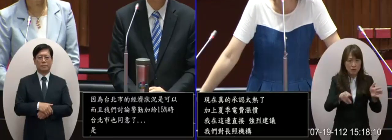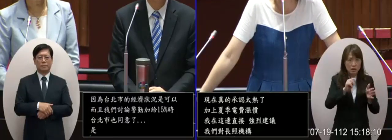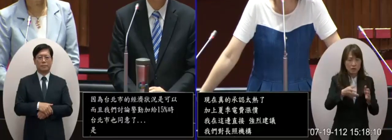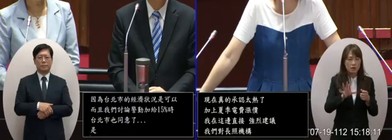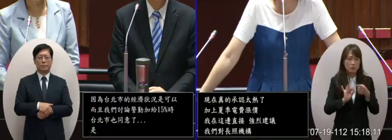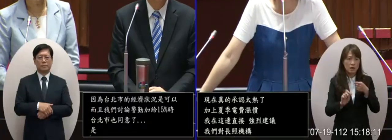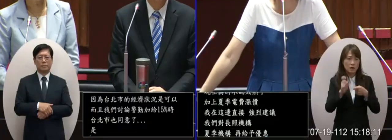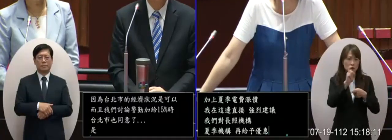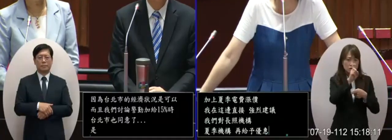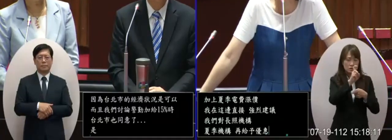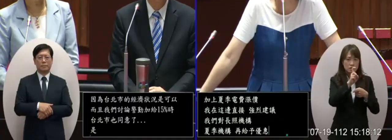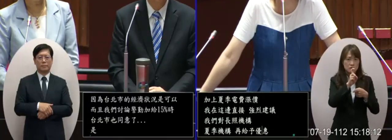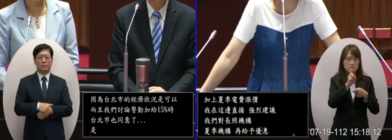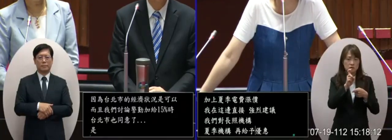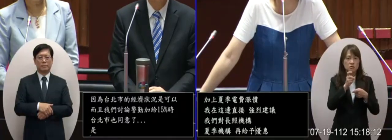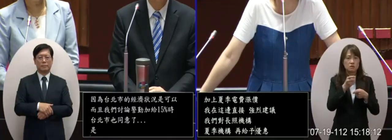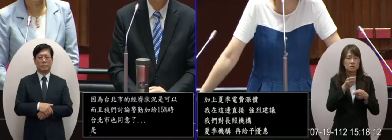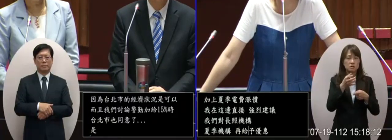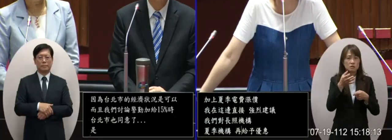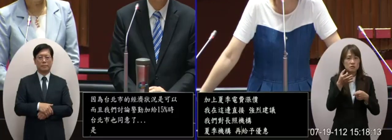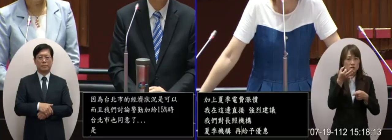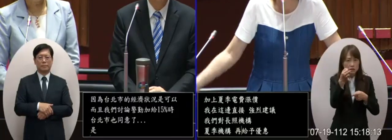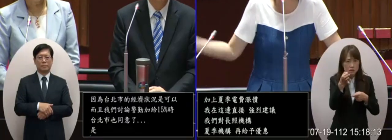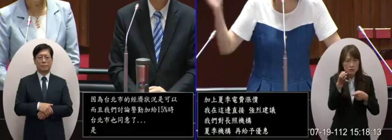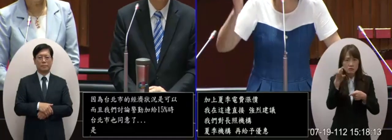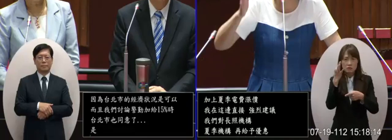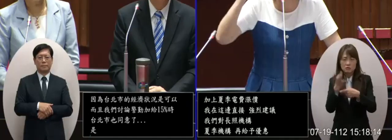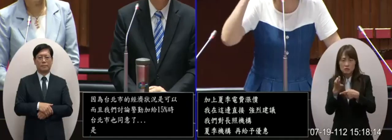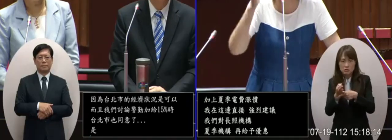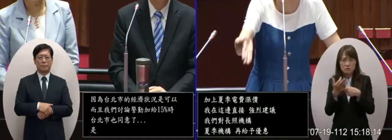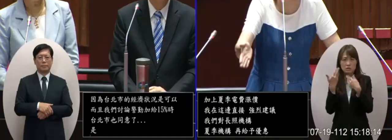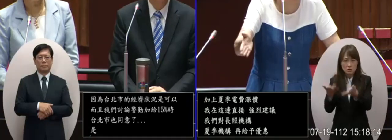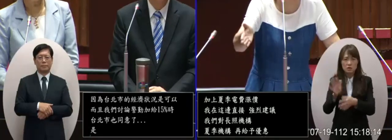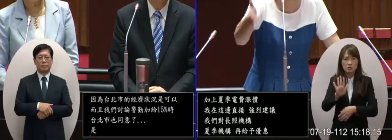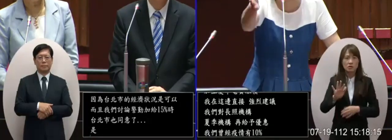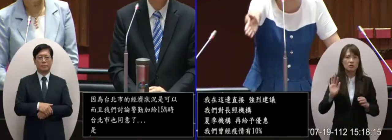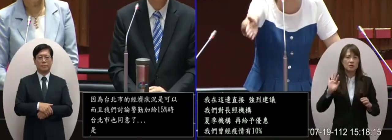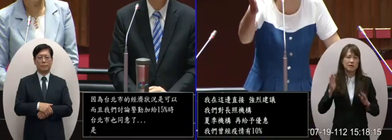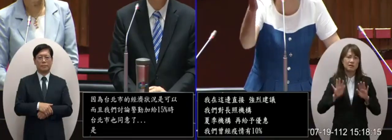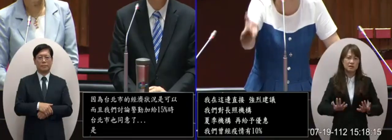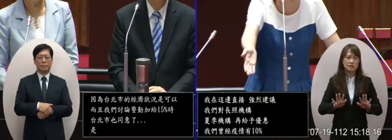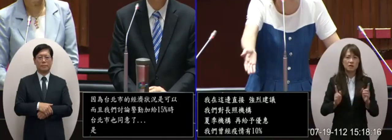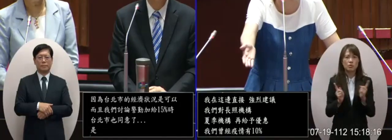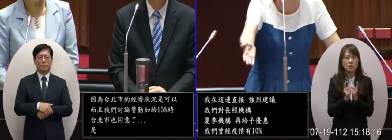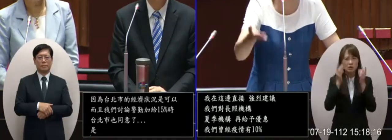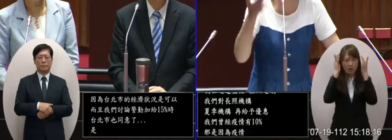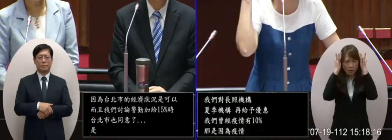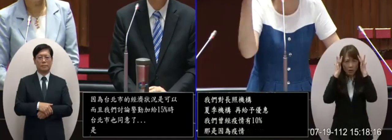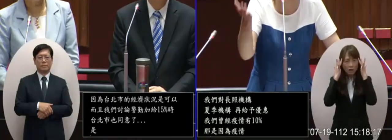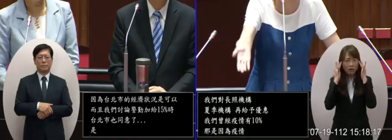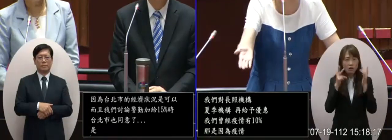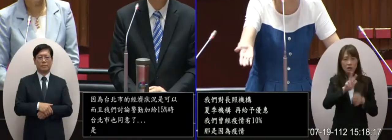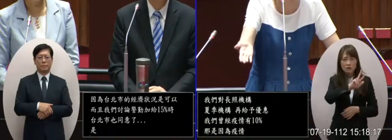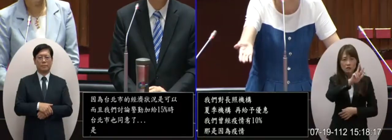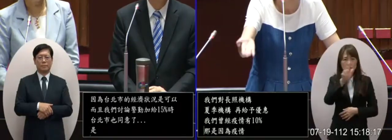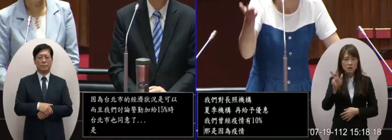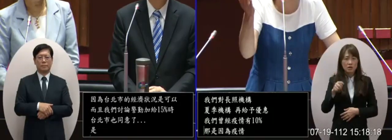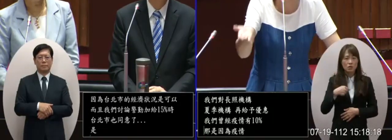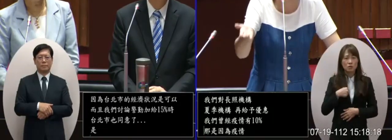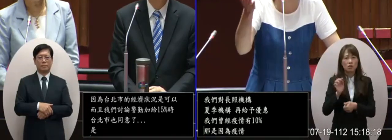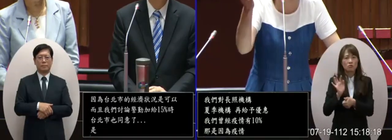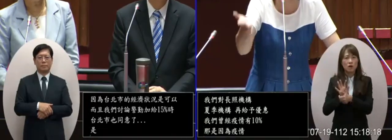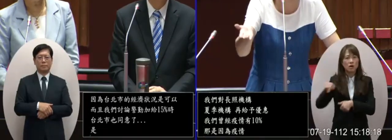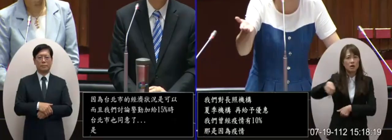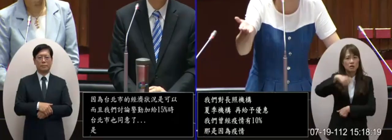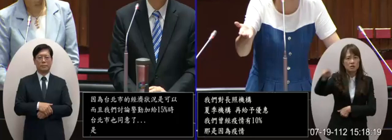候，夏季对于长照机构可不可以去考虑，我现在是请研议，我帮他们请命，